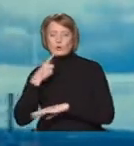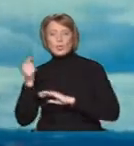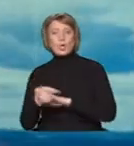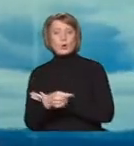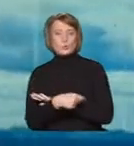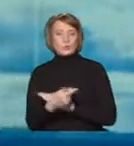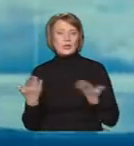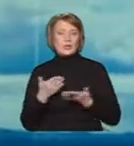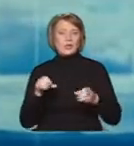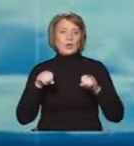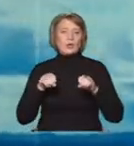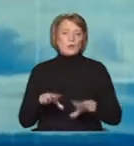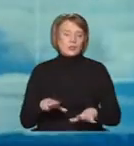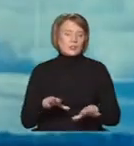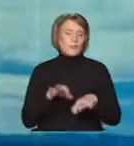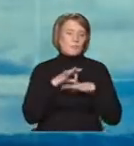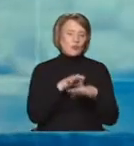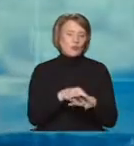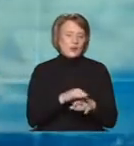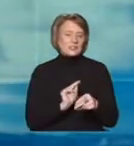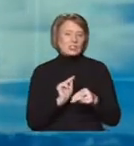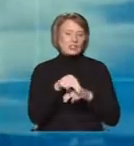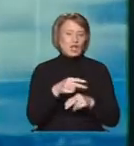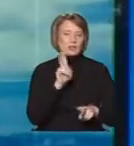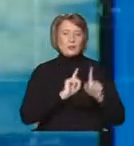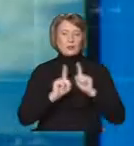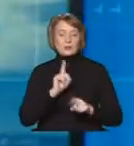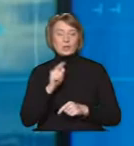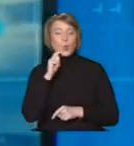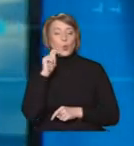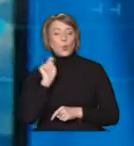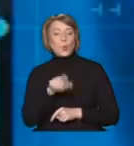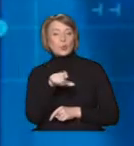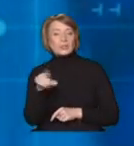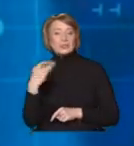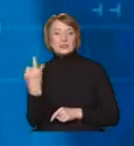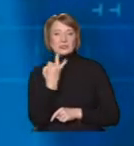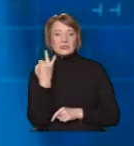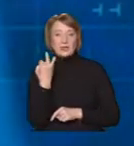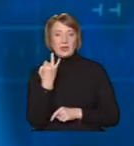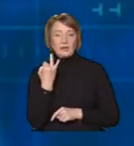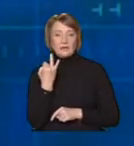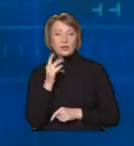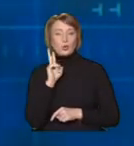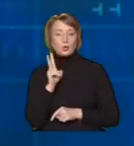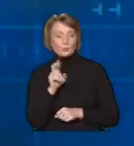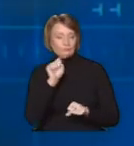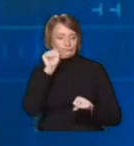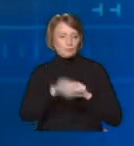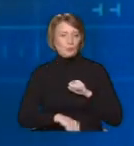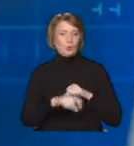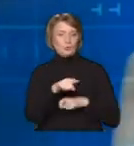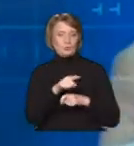будь-які рішення треба провести через хабар або через якесь кумівство. Українців цікавить в першу чергу, хто побере корупцію.